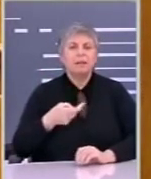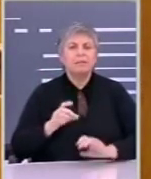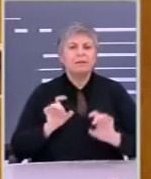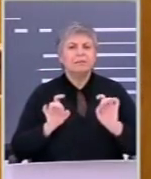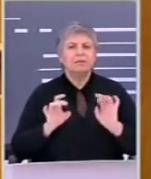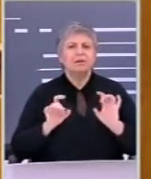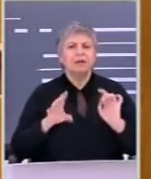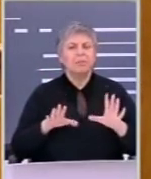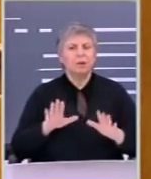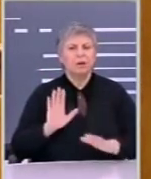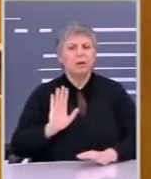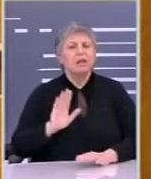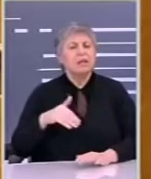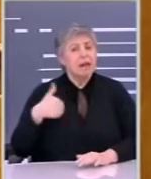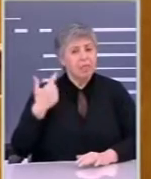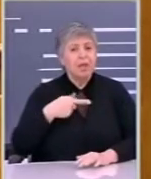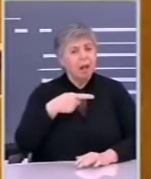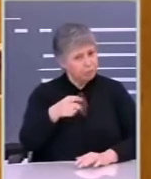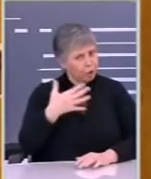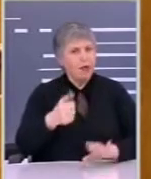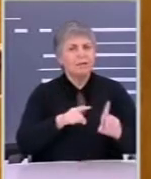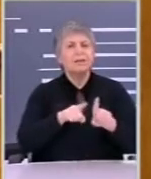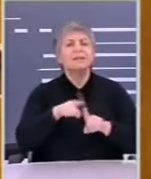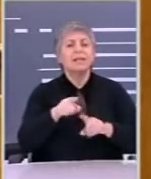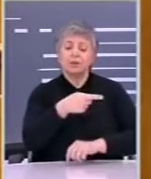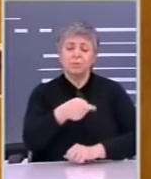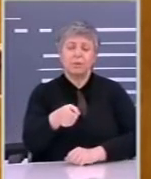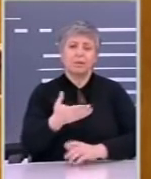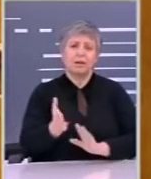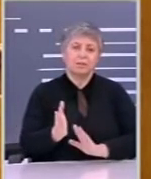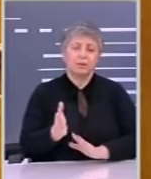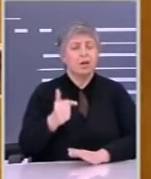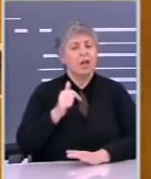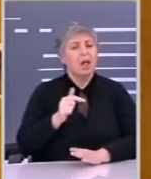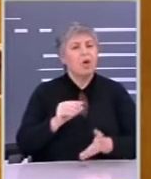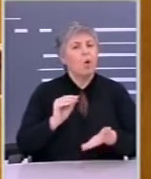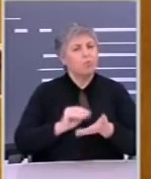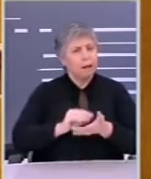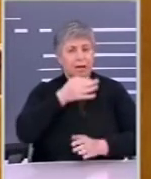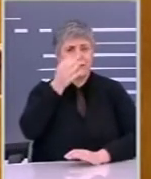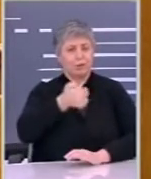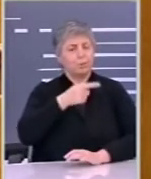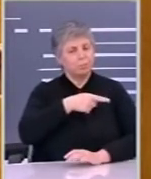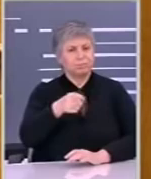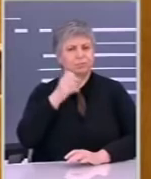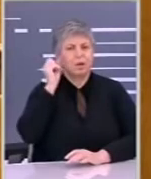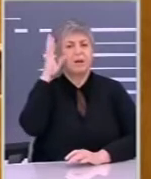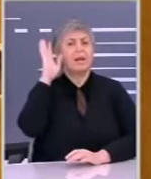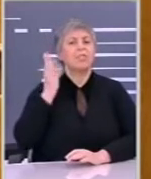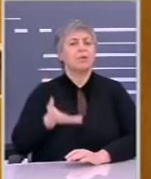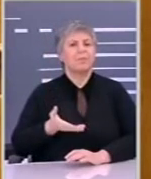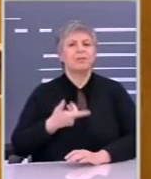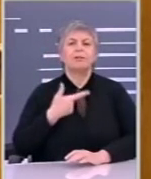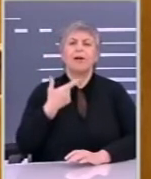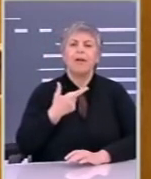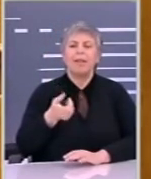ερώτημα που σας αφορά. Θα σας το ξαναθυμίσω, ελπίζω οι υπόλοιποι ομιλητές από το ΠΑΣΟΚ και τη